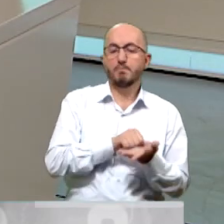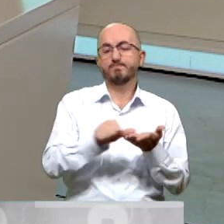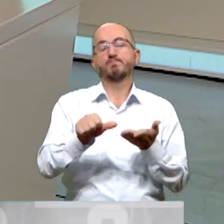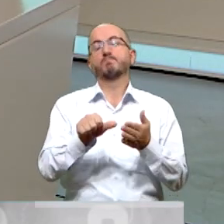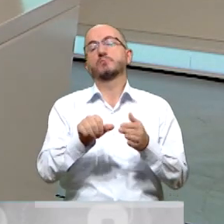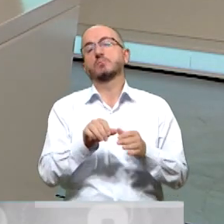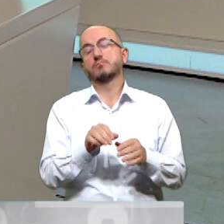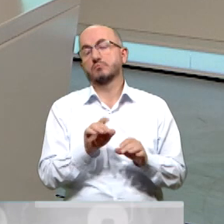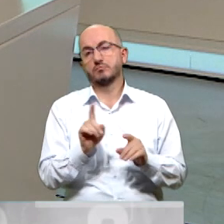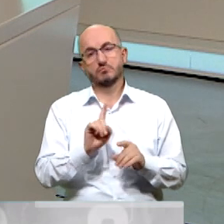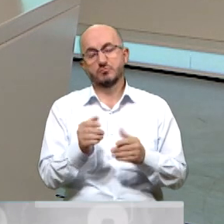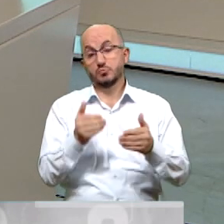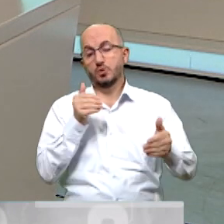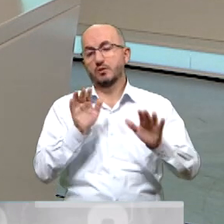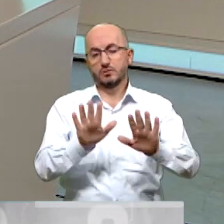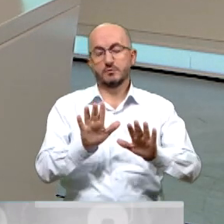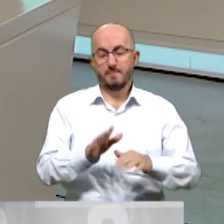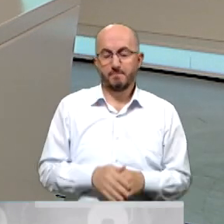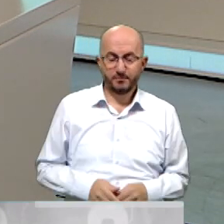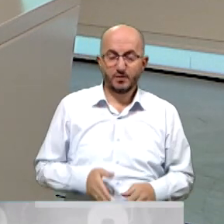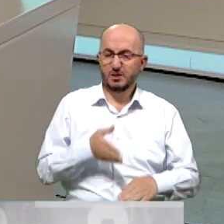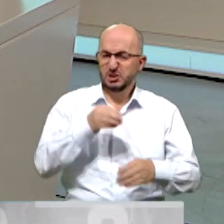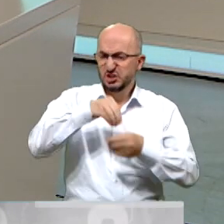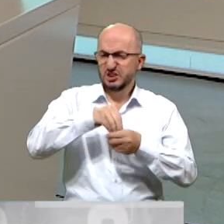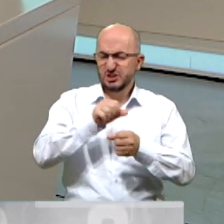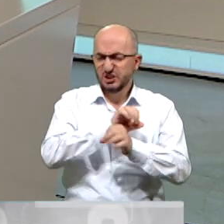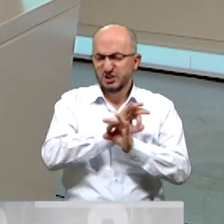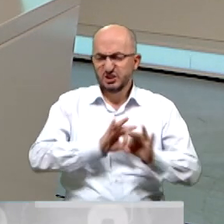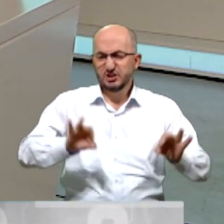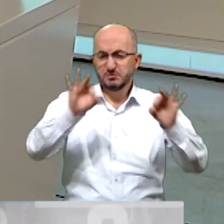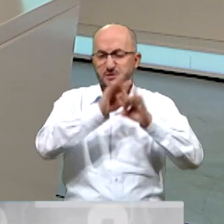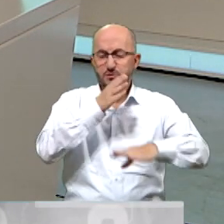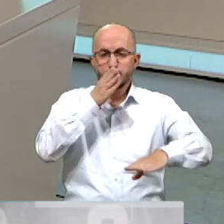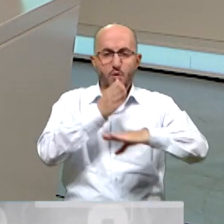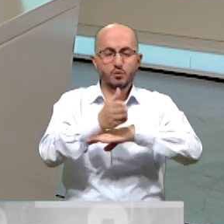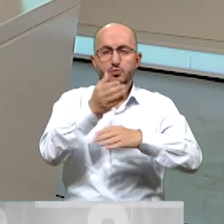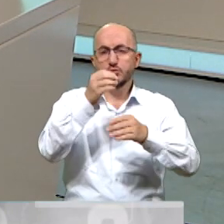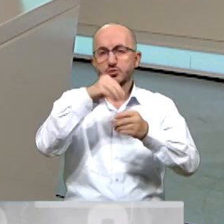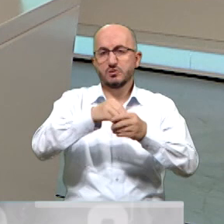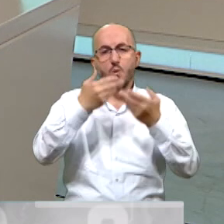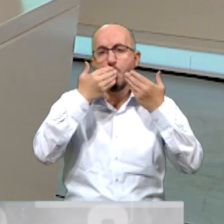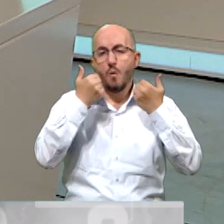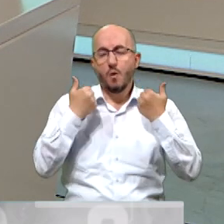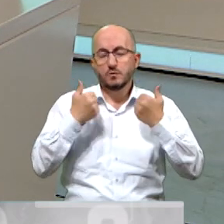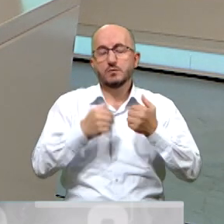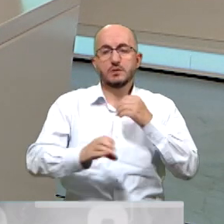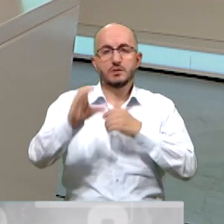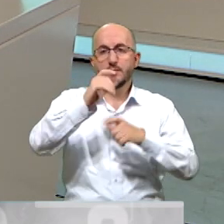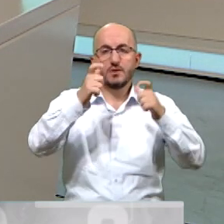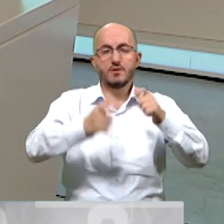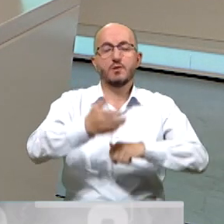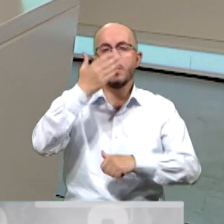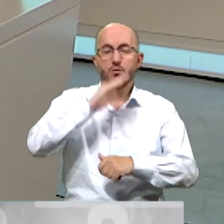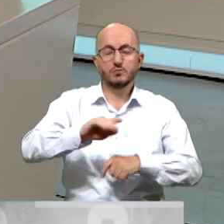bunların. Bunların hiçbirisinin esası yoktur. İslam'da yeri de yoktur. Bunlar yani bidat